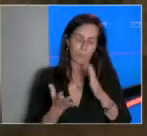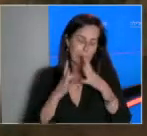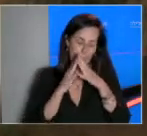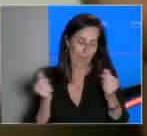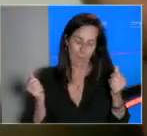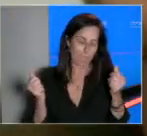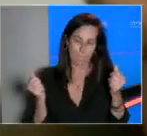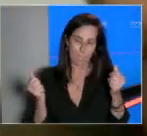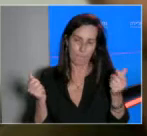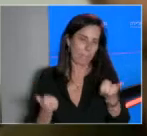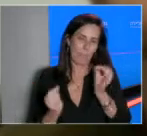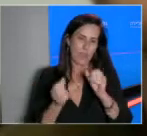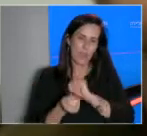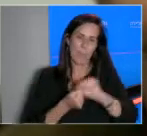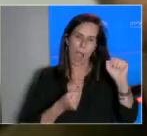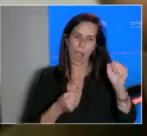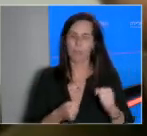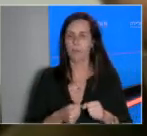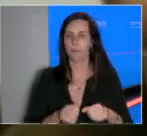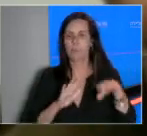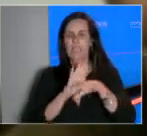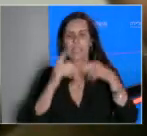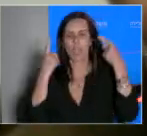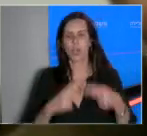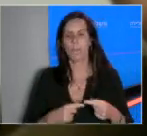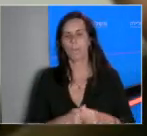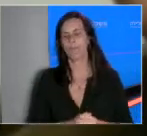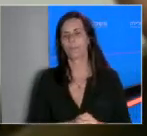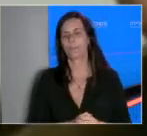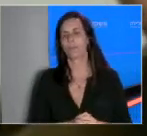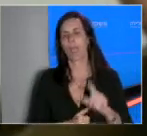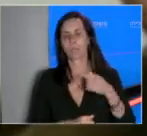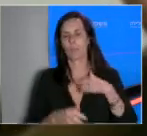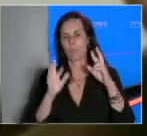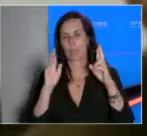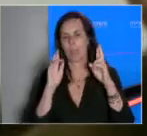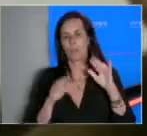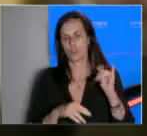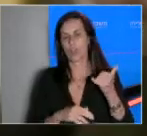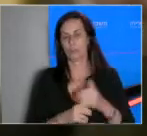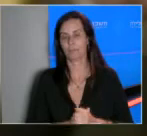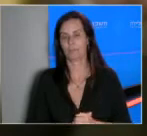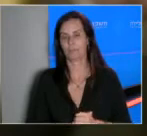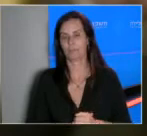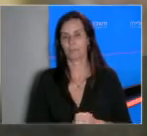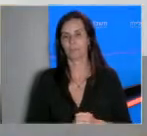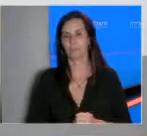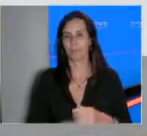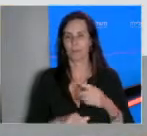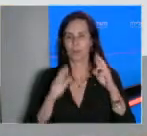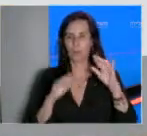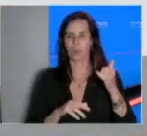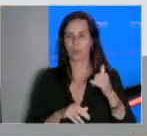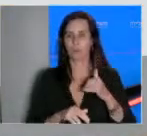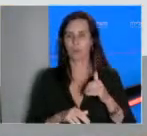חלף ונמחק לגמרי מסדר היום הציבורי, אז אני מאוד מקווה שכן. אורל שטרית? מאוד מקווה שכן, ואני